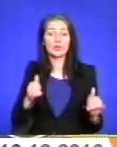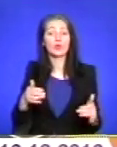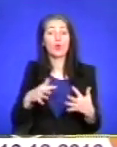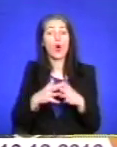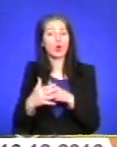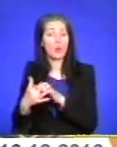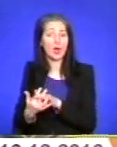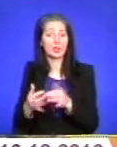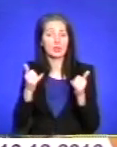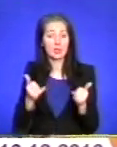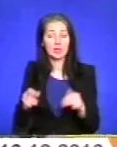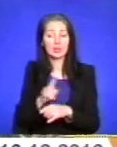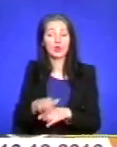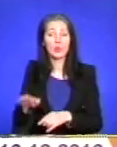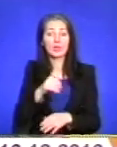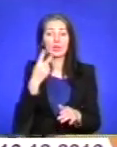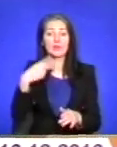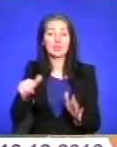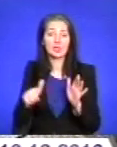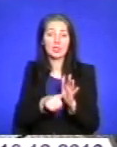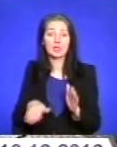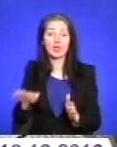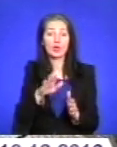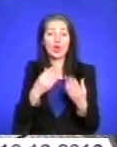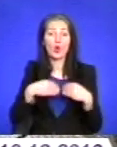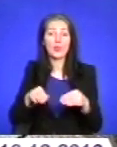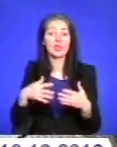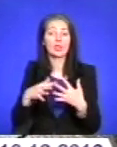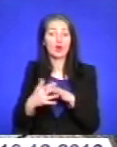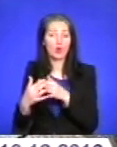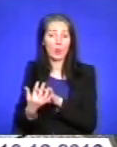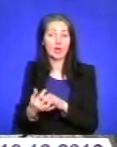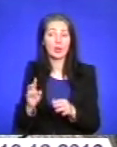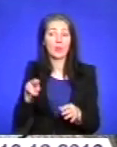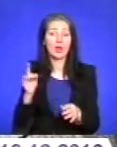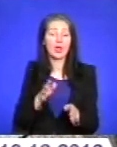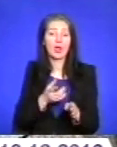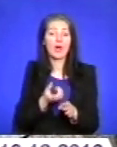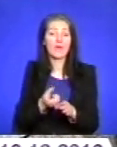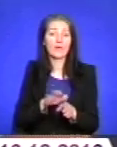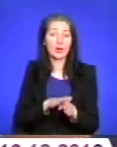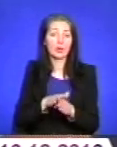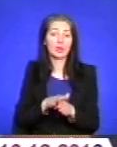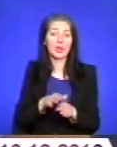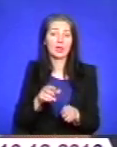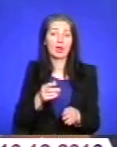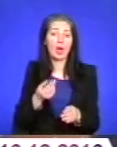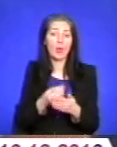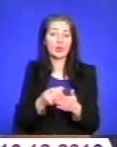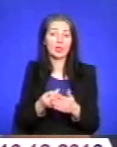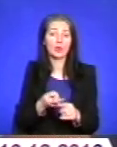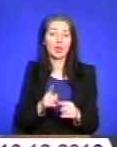на Тернопільщині 26 територіально об'єднаних громад, при виконанні бюджетів яких досягли 300%. Ми на